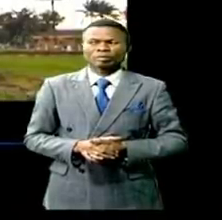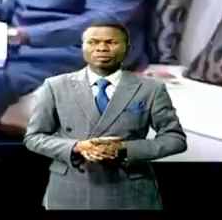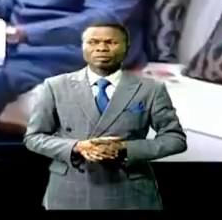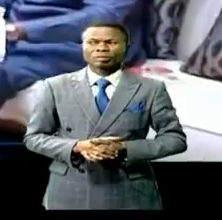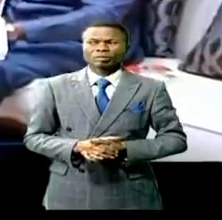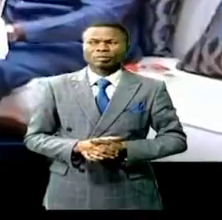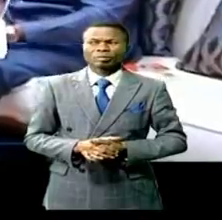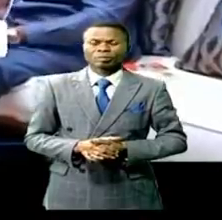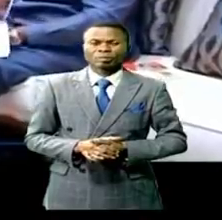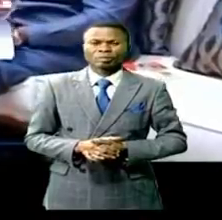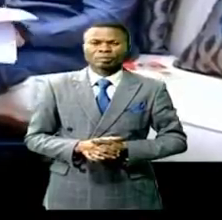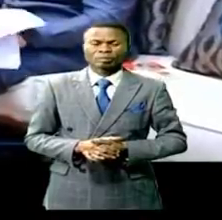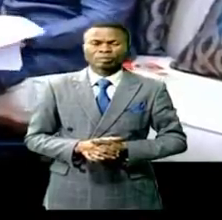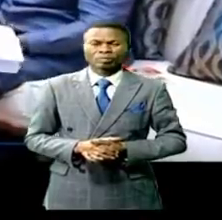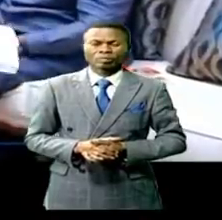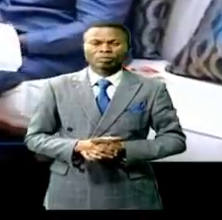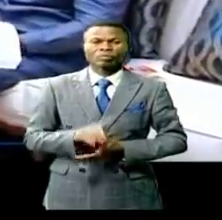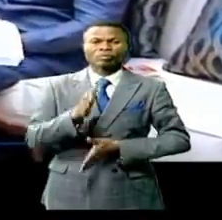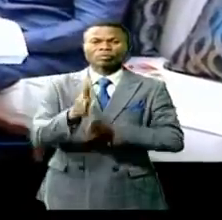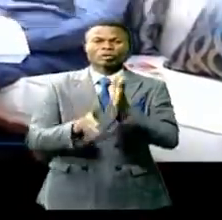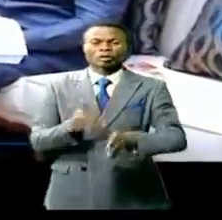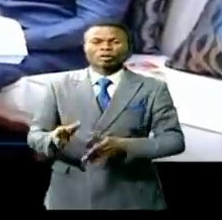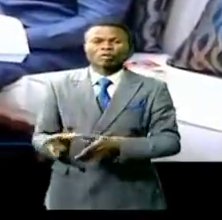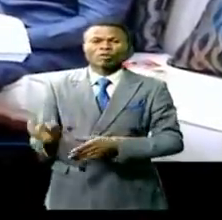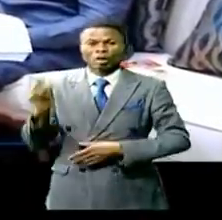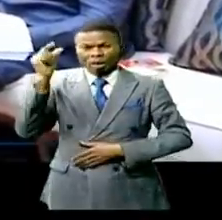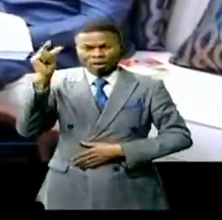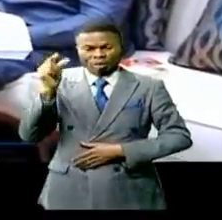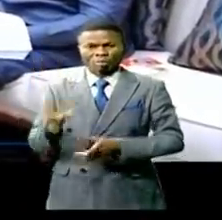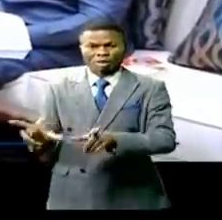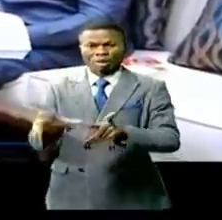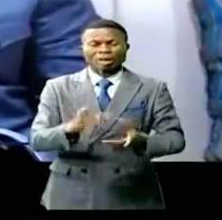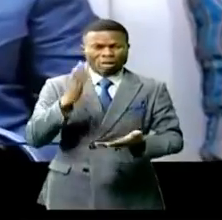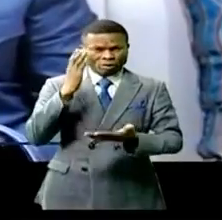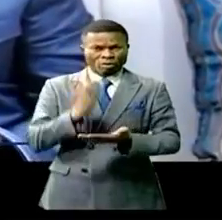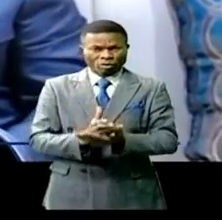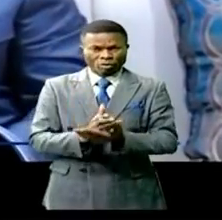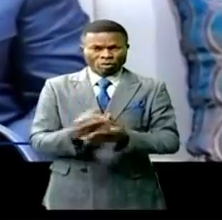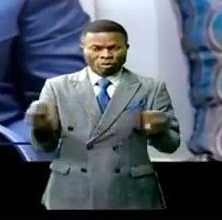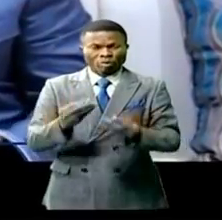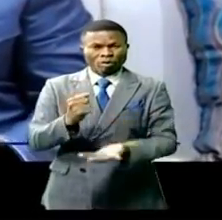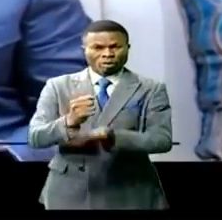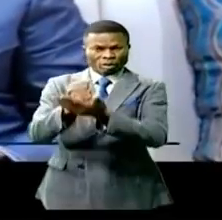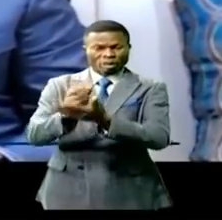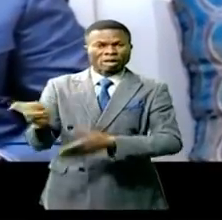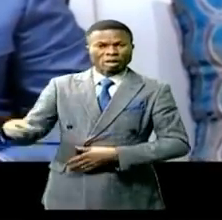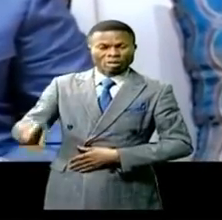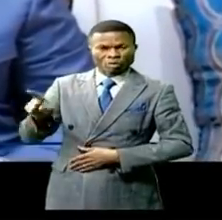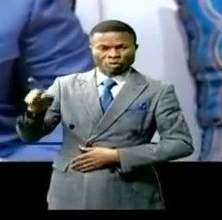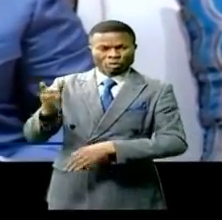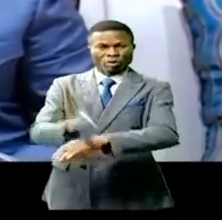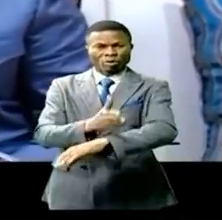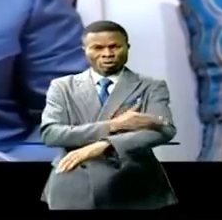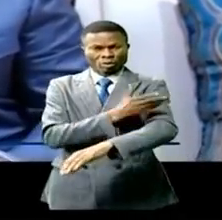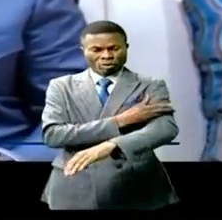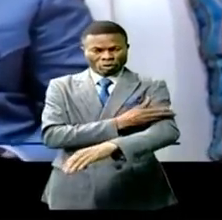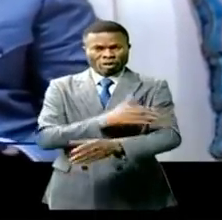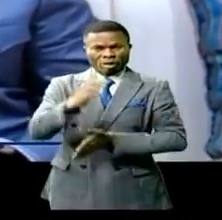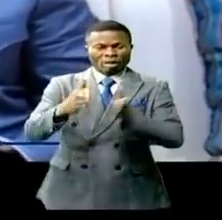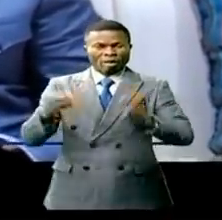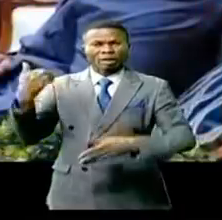la fraude minière dans de lualaba doit être enrayée en vue de permettre à cette province d'accroître les recettes de l'état